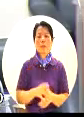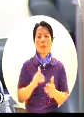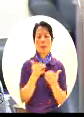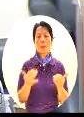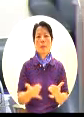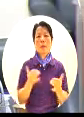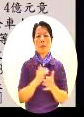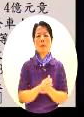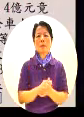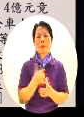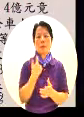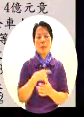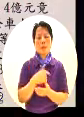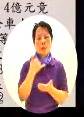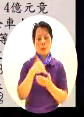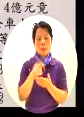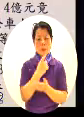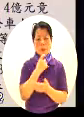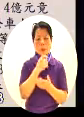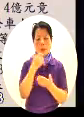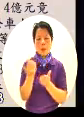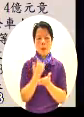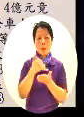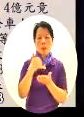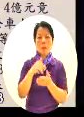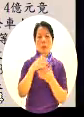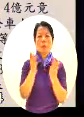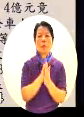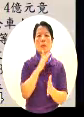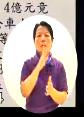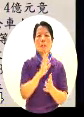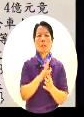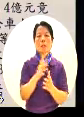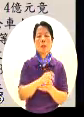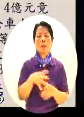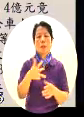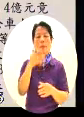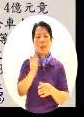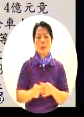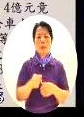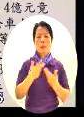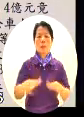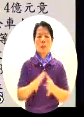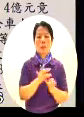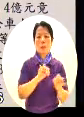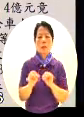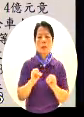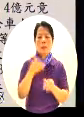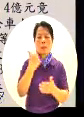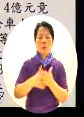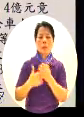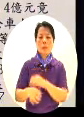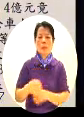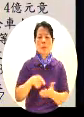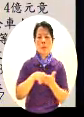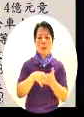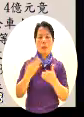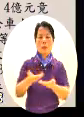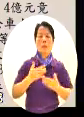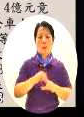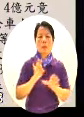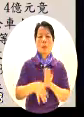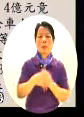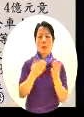概估价有83亿多了哈，啊，我们土地的取得靠条增加税哈，有76亿了